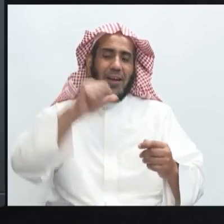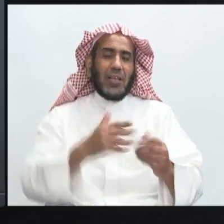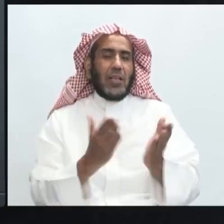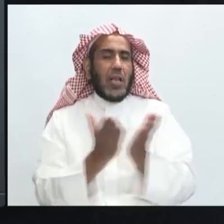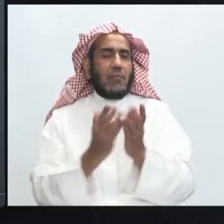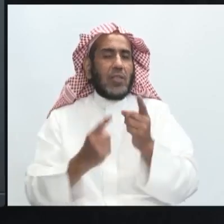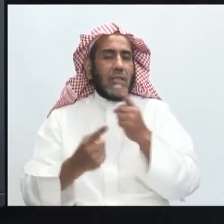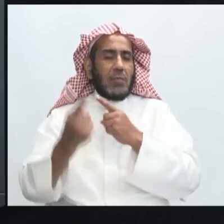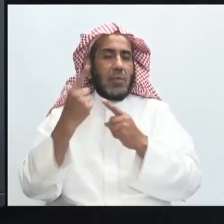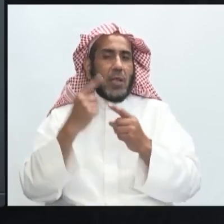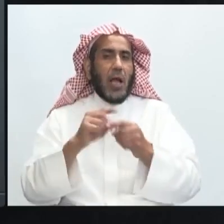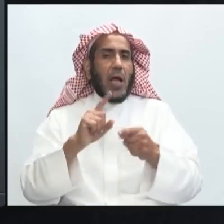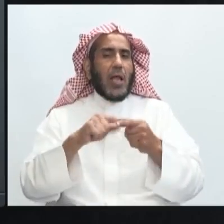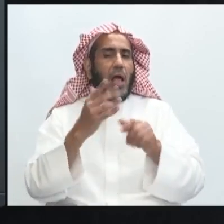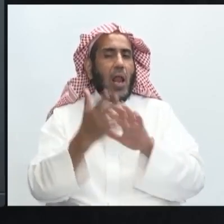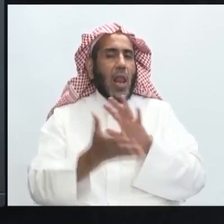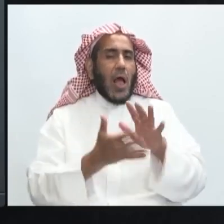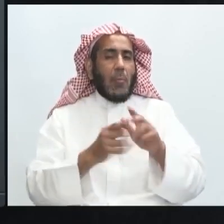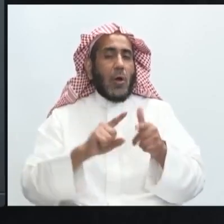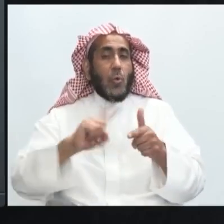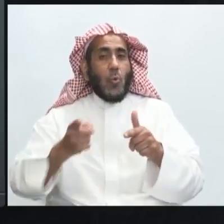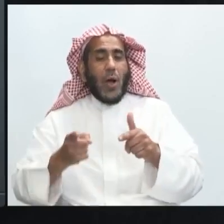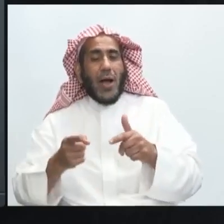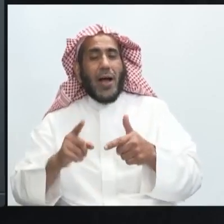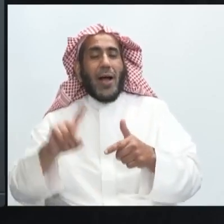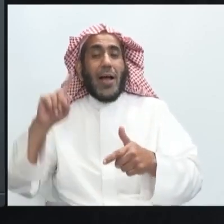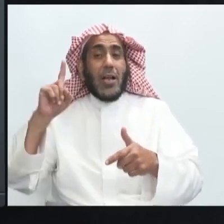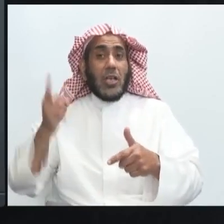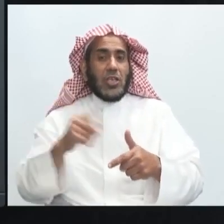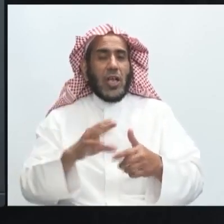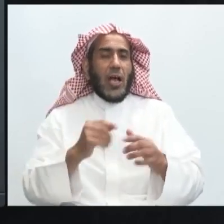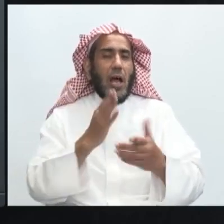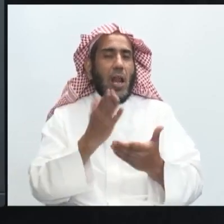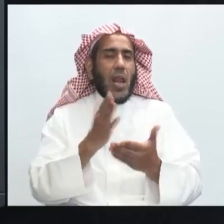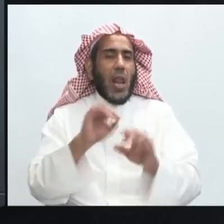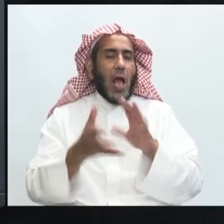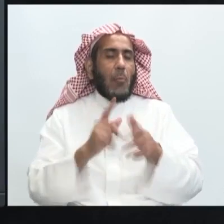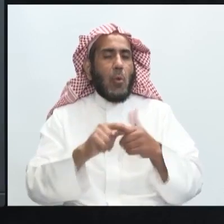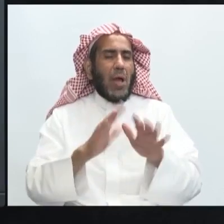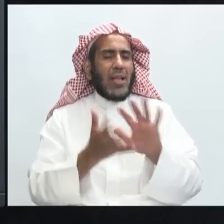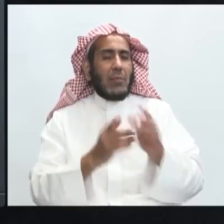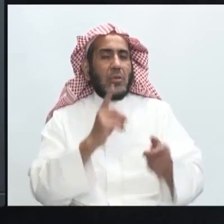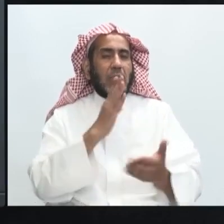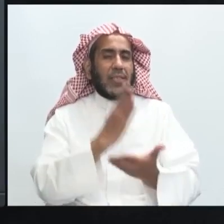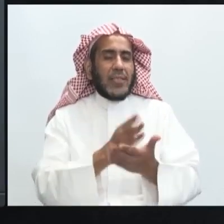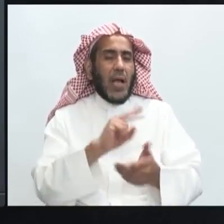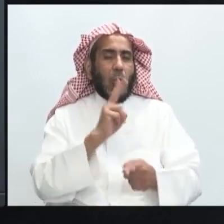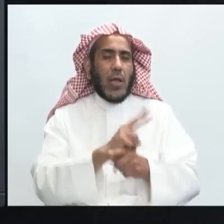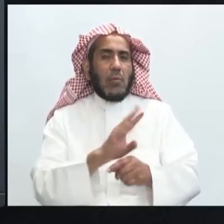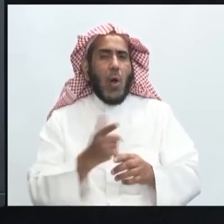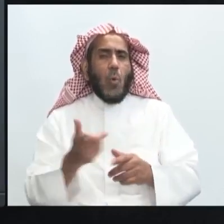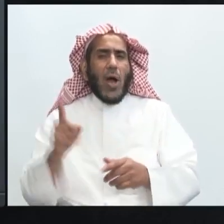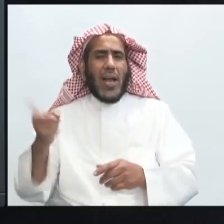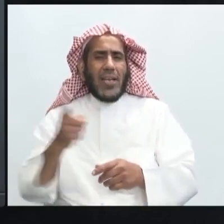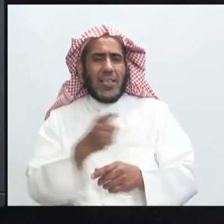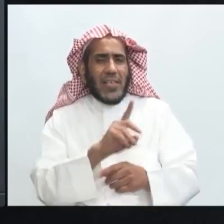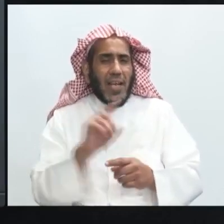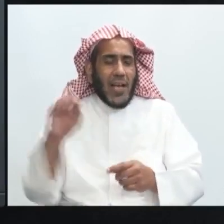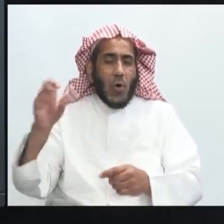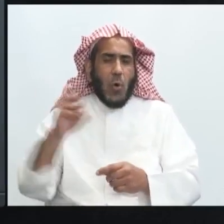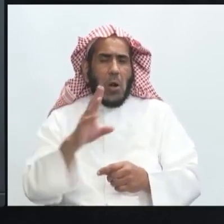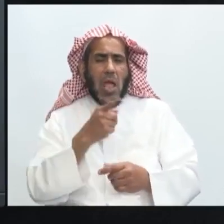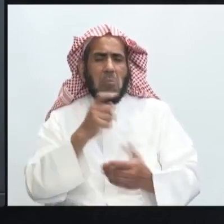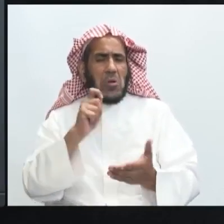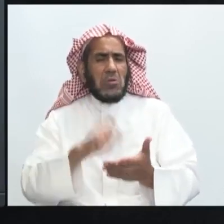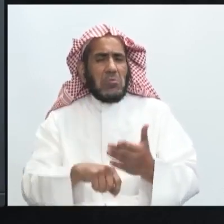في درس الماضي عن الخبر والانشاء وعرفنا ان الخبر وما يحتمل الصدقه او الكذب لذاته وعرفنا ان الانشاء هو الذي